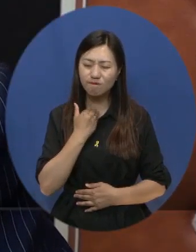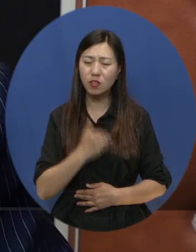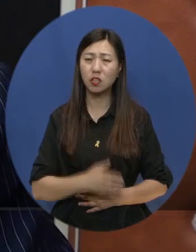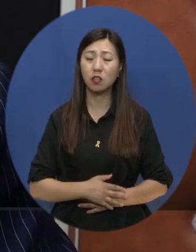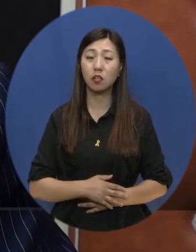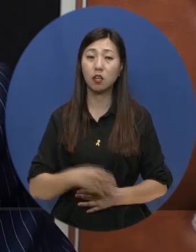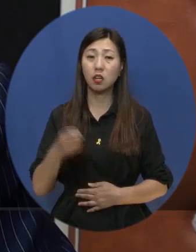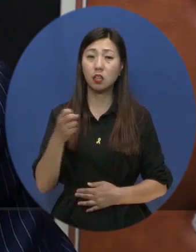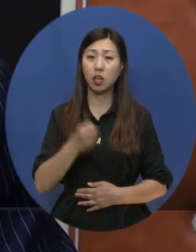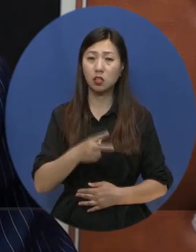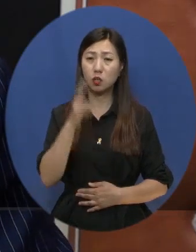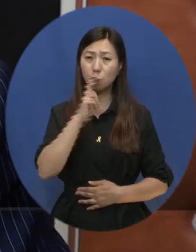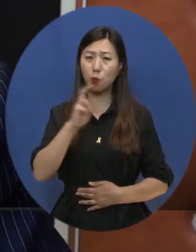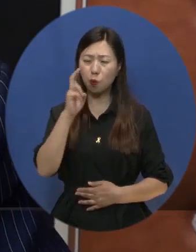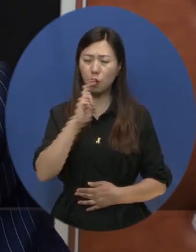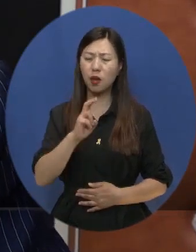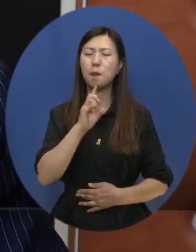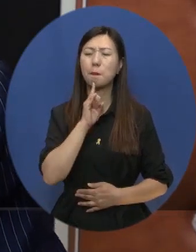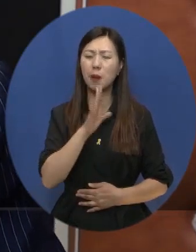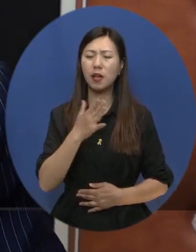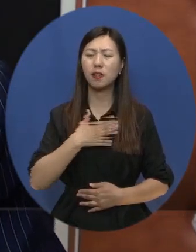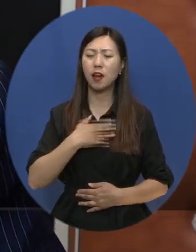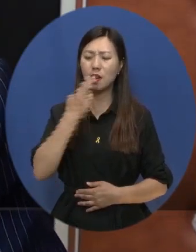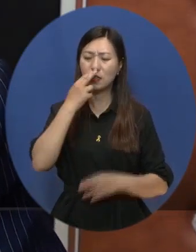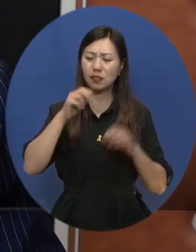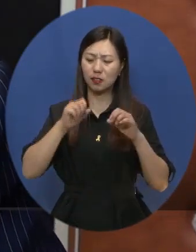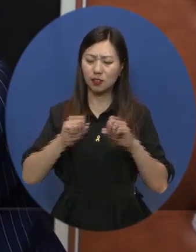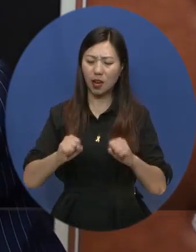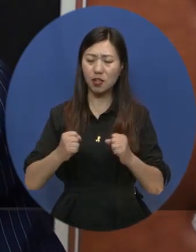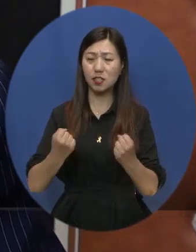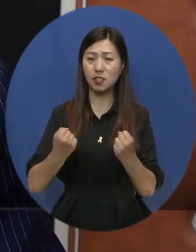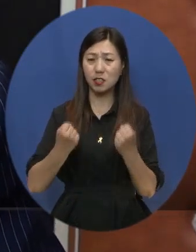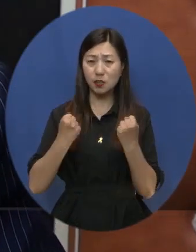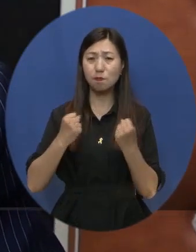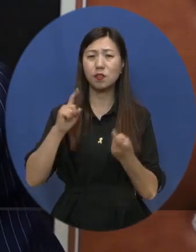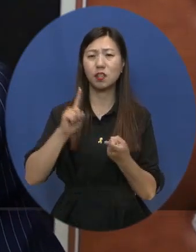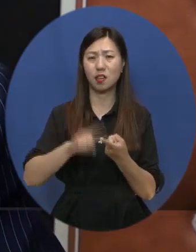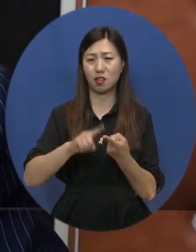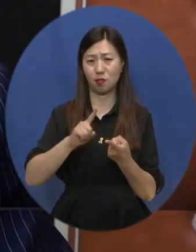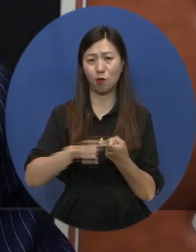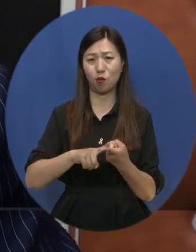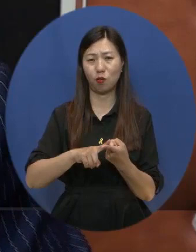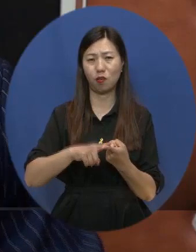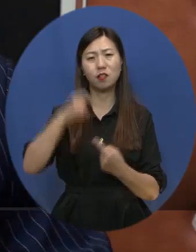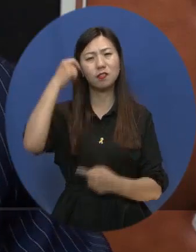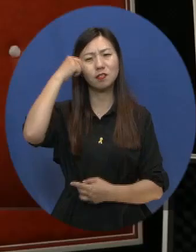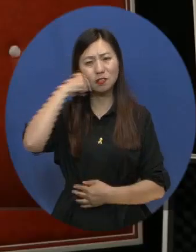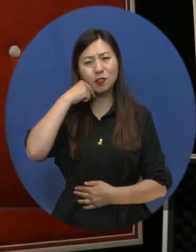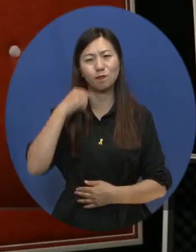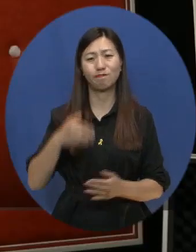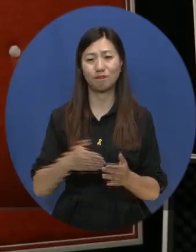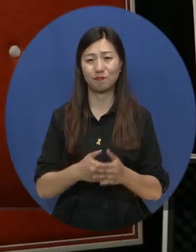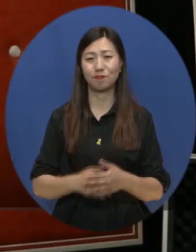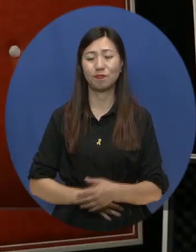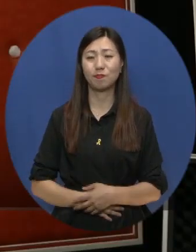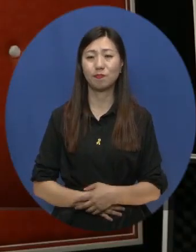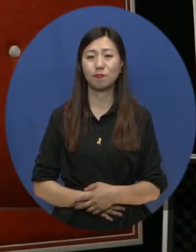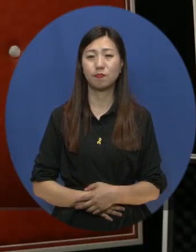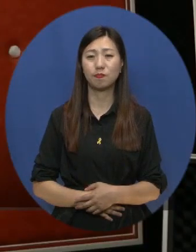다시 노래를 하는 것만이 내가 살아갈 수 있는 힘이라는 걸 알았죠.